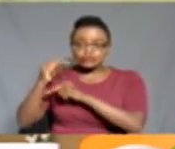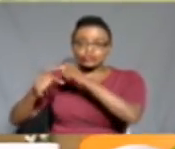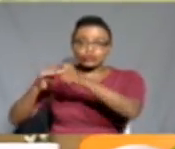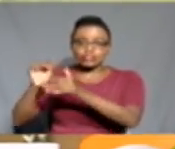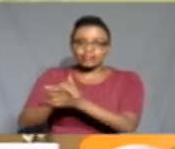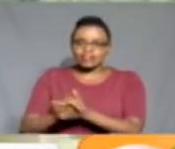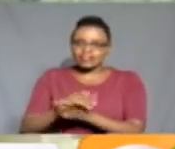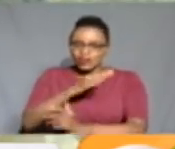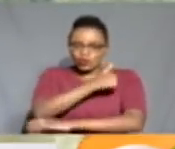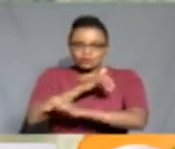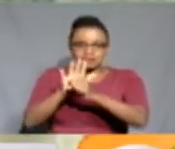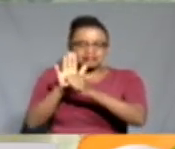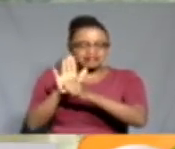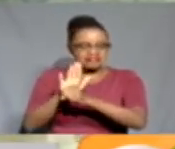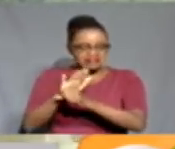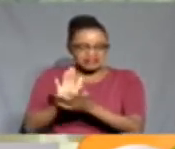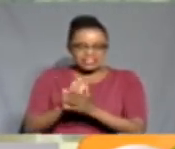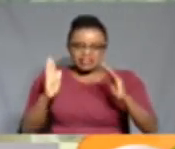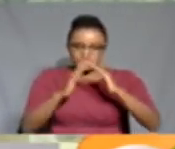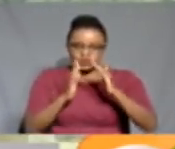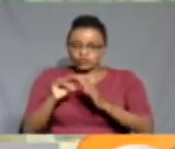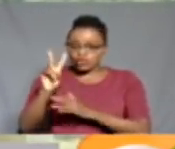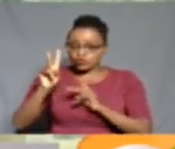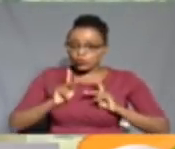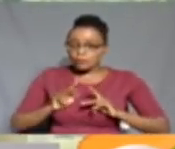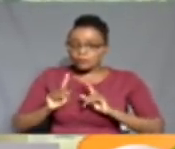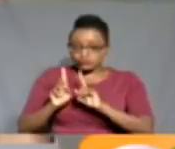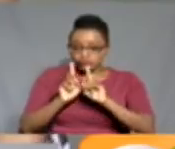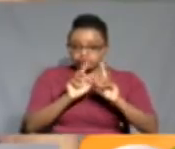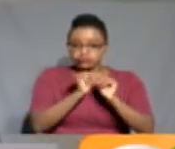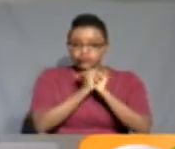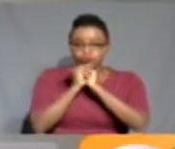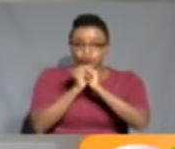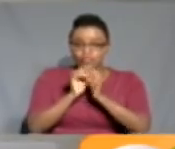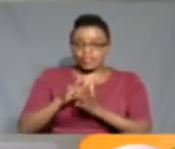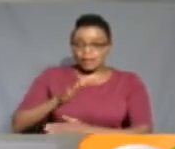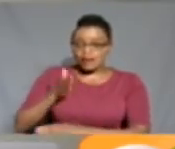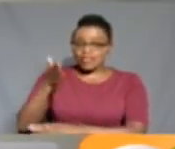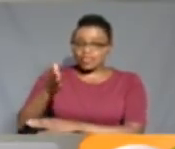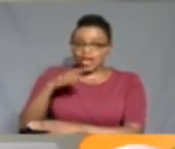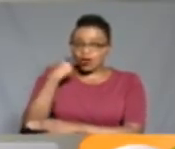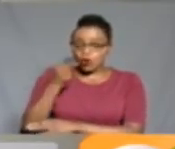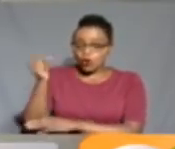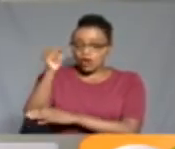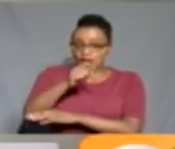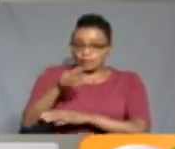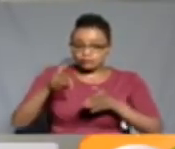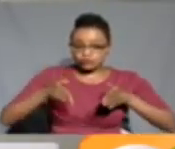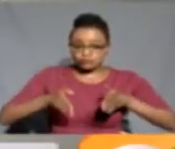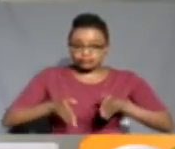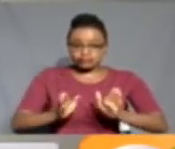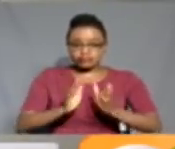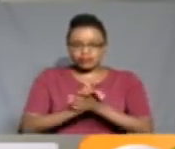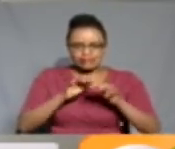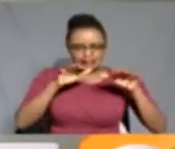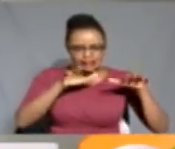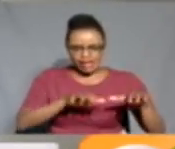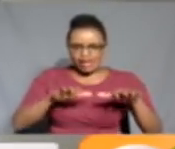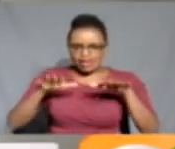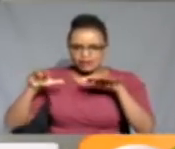iko na uchafu. Choo wanakwenda watu wawili pamoja. The mothers there who have come to give birth, they are